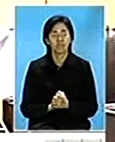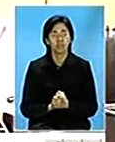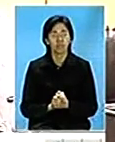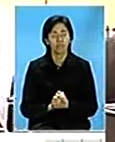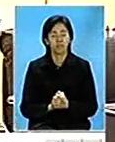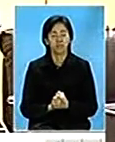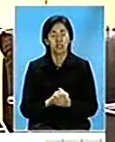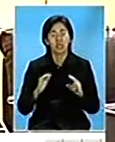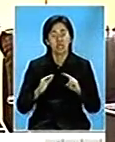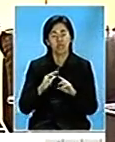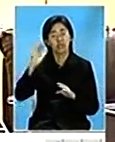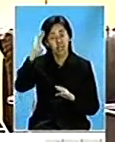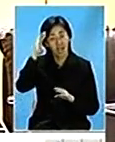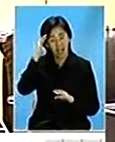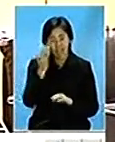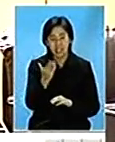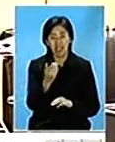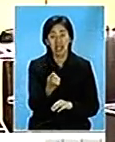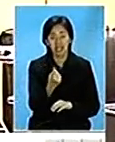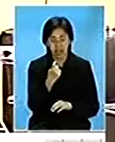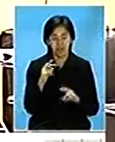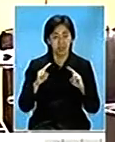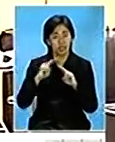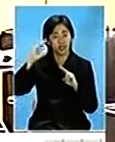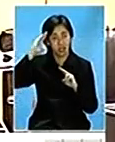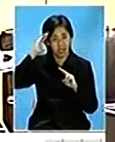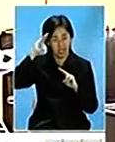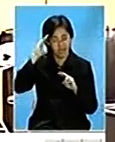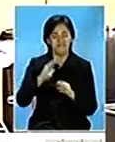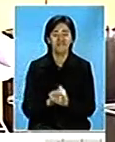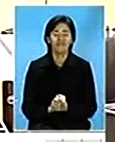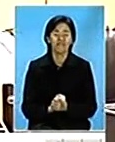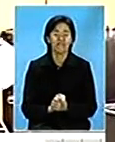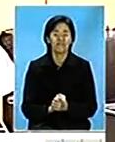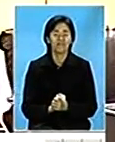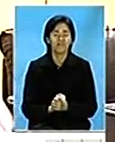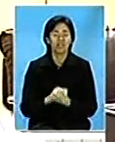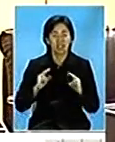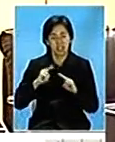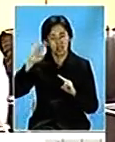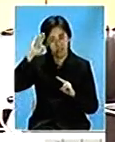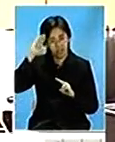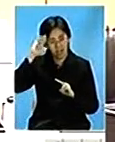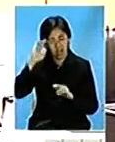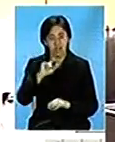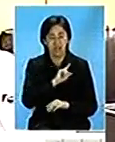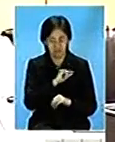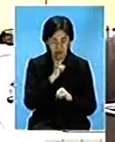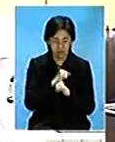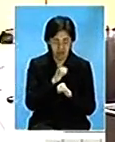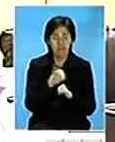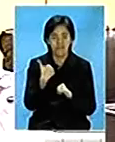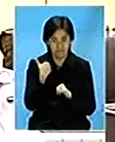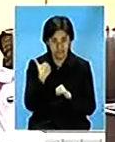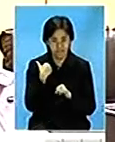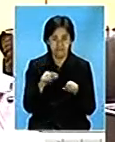ได้แสดงในกระทู้ถึงนะครับกระทรวงกลาโหมก็ได้รับมอบงานในคราวเดียวกันนี้เช่นเดียว